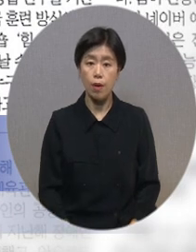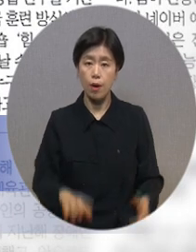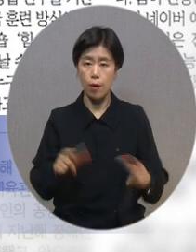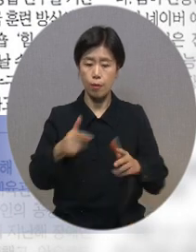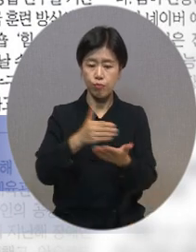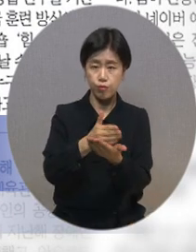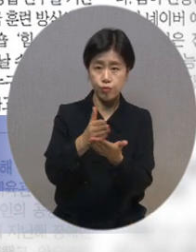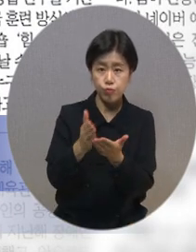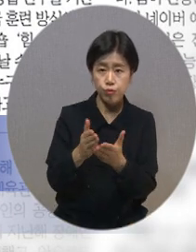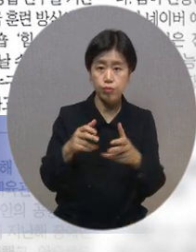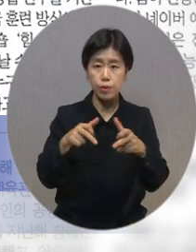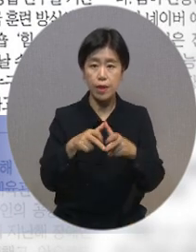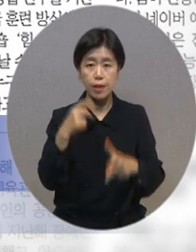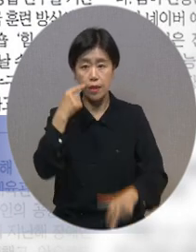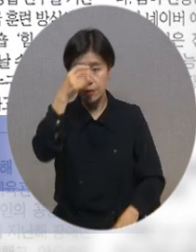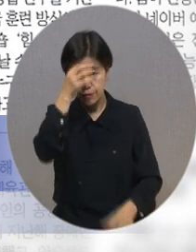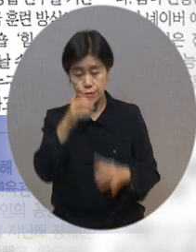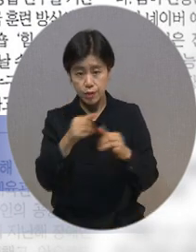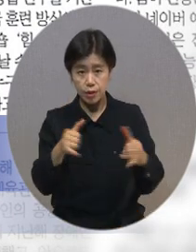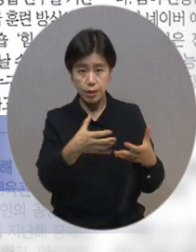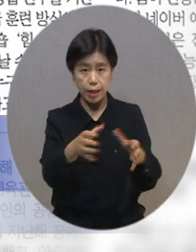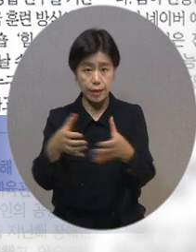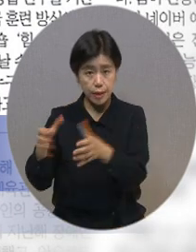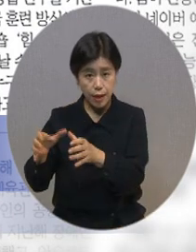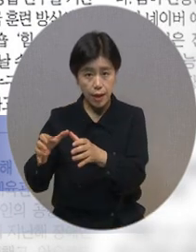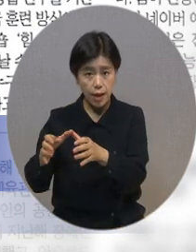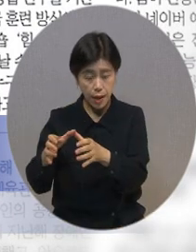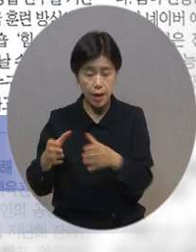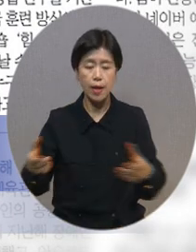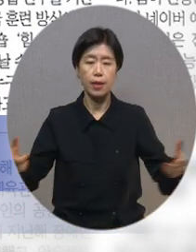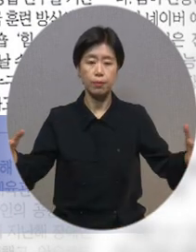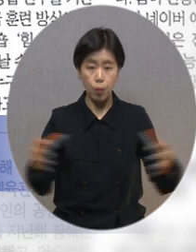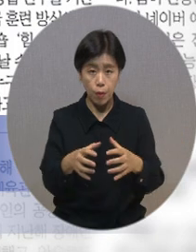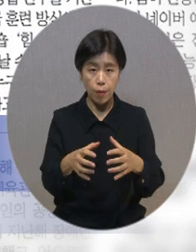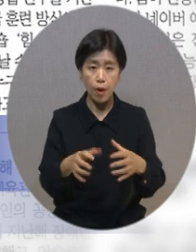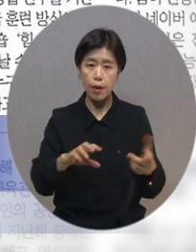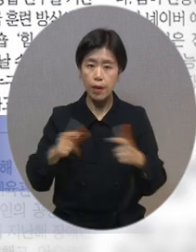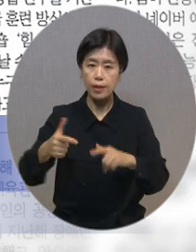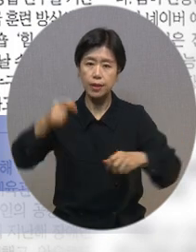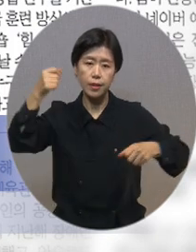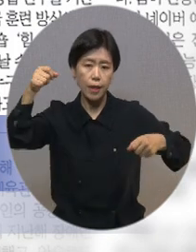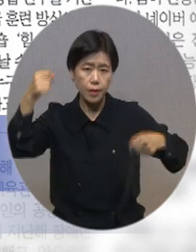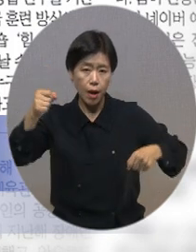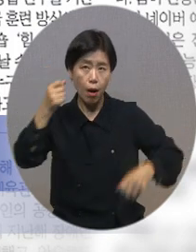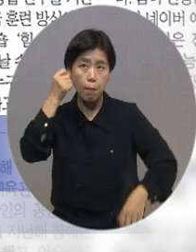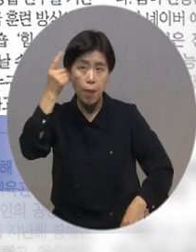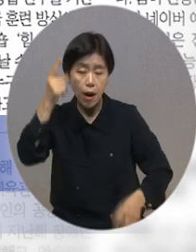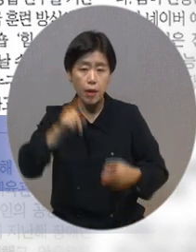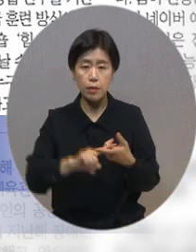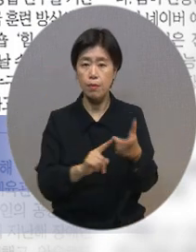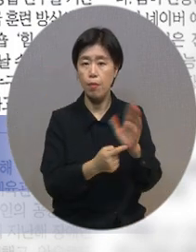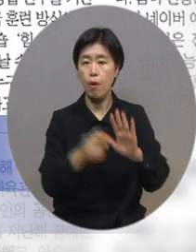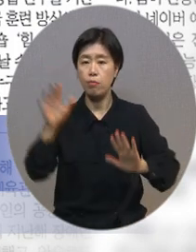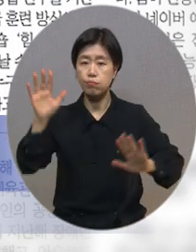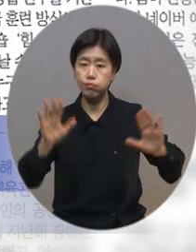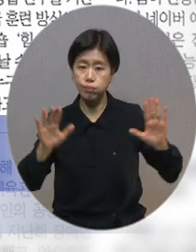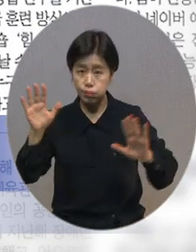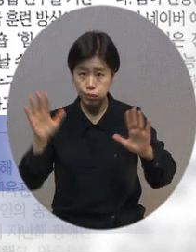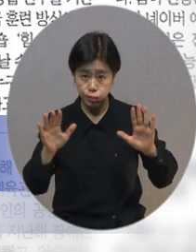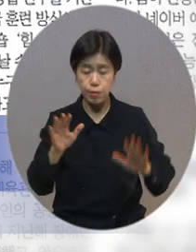분야 장애 예술인과 단체들의이 다양한 창작과 표현 방식을 담은 작품과 활동을 소개하는